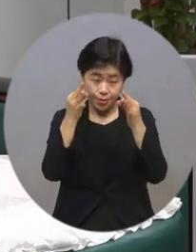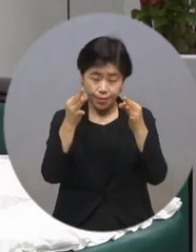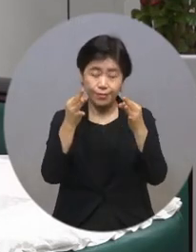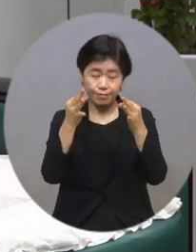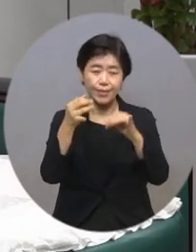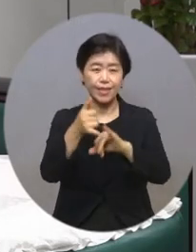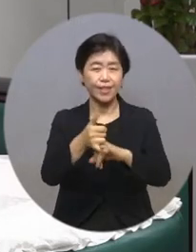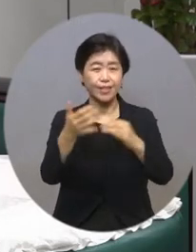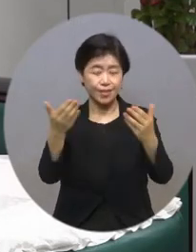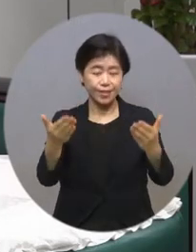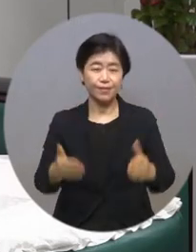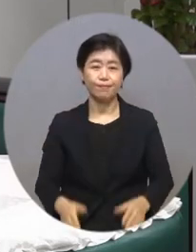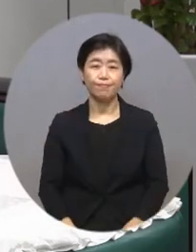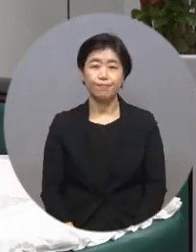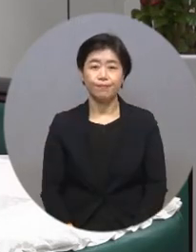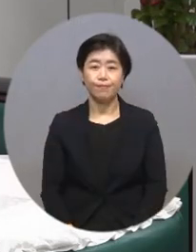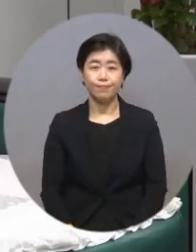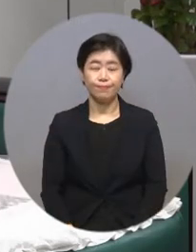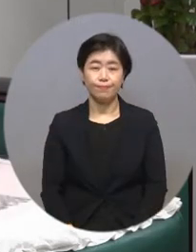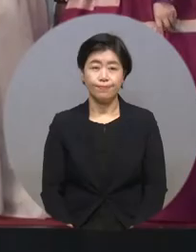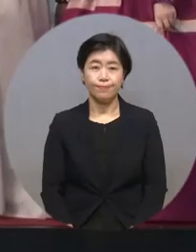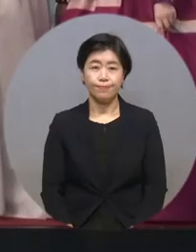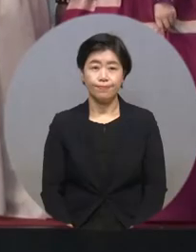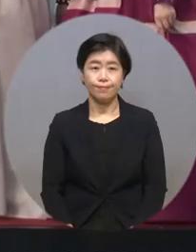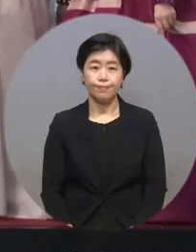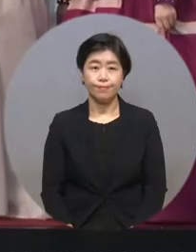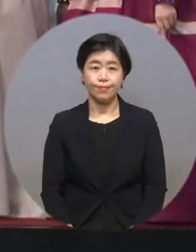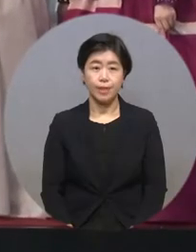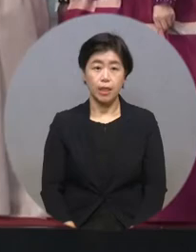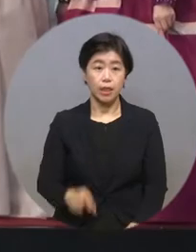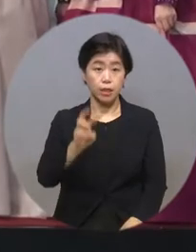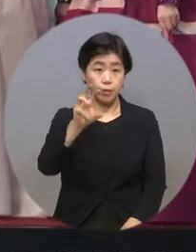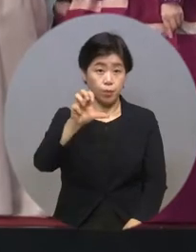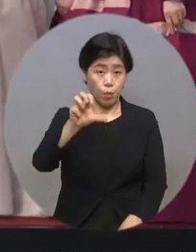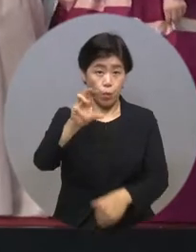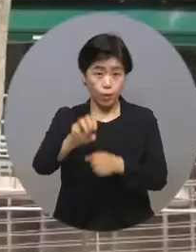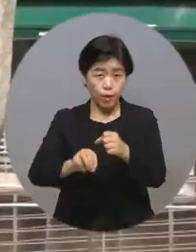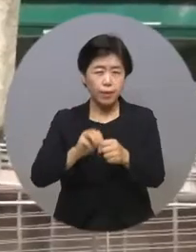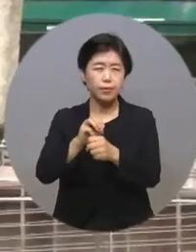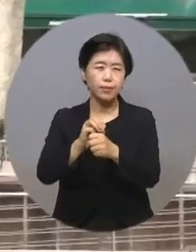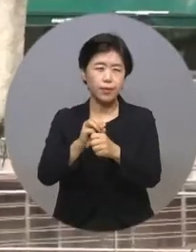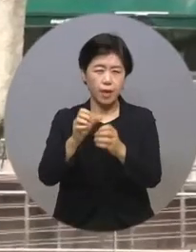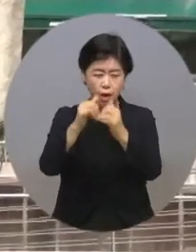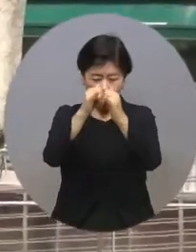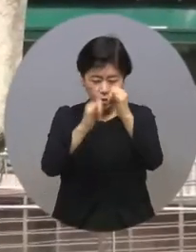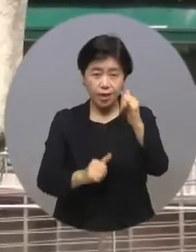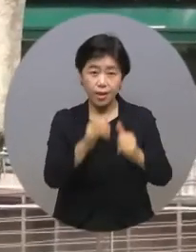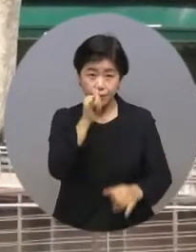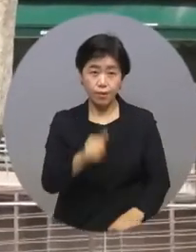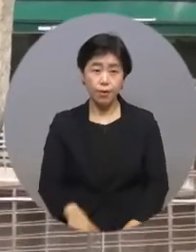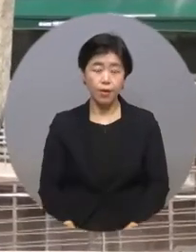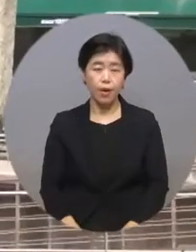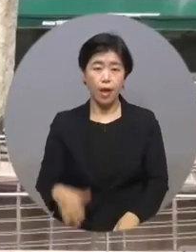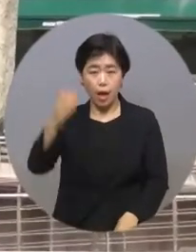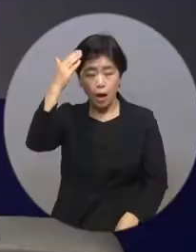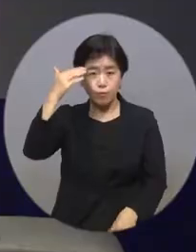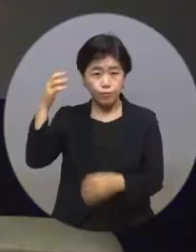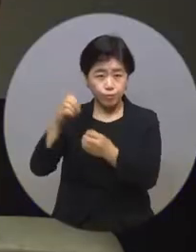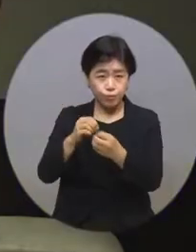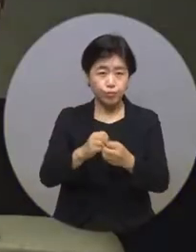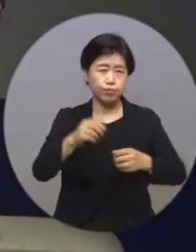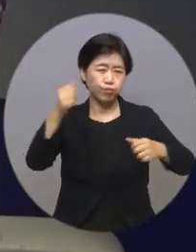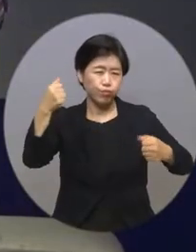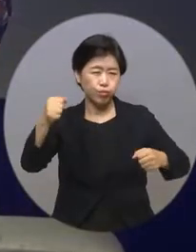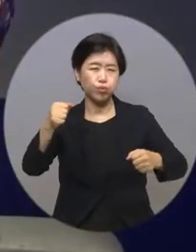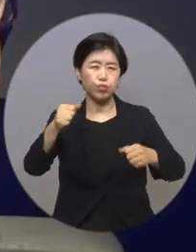노력을 하라고 생각을 하고 있습니다. 35년 역사의 의정부 예총은 국악, 무용, 문인, 미술,